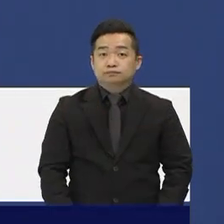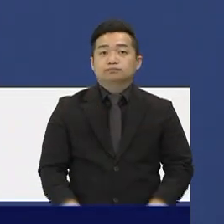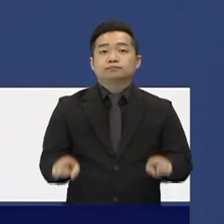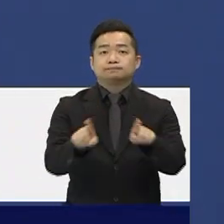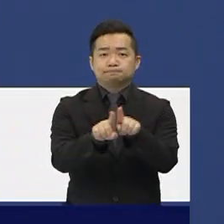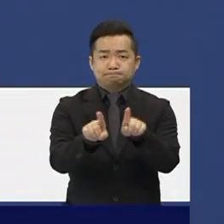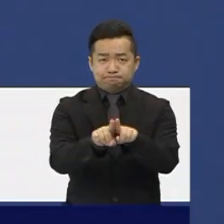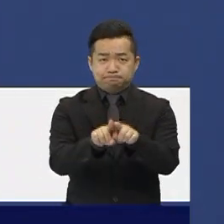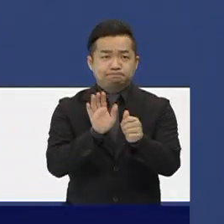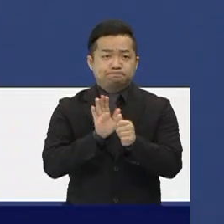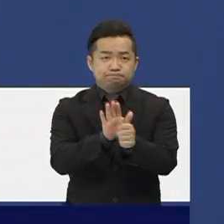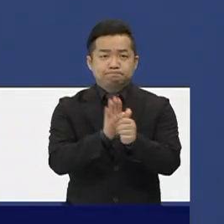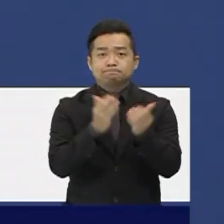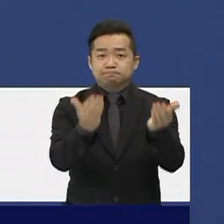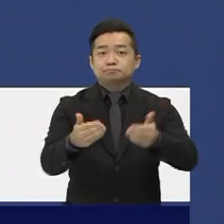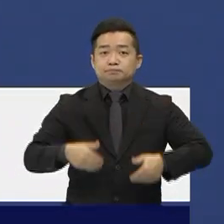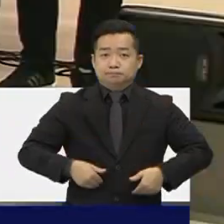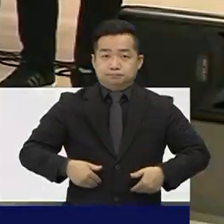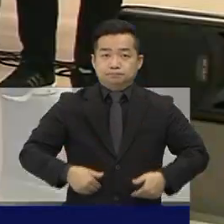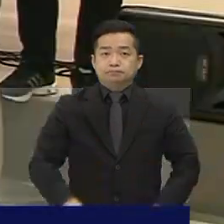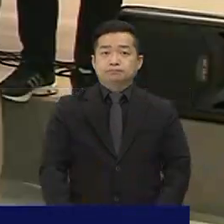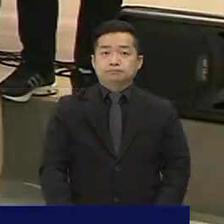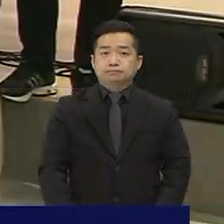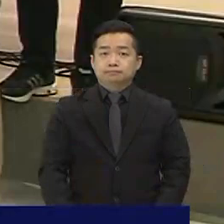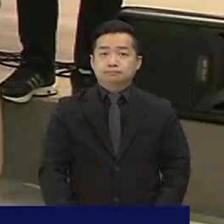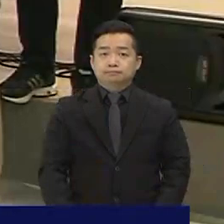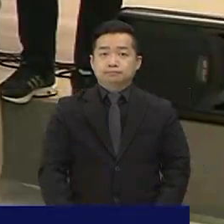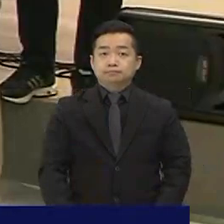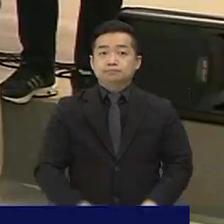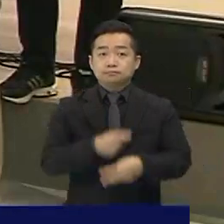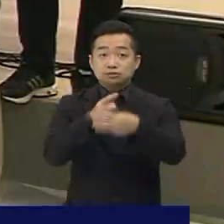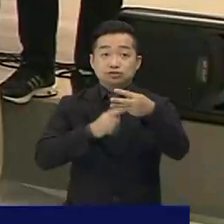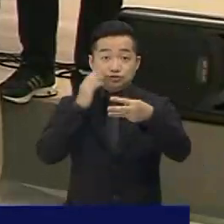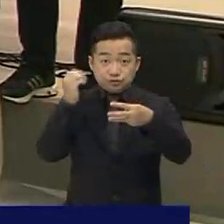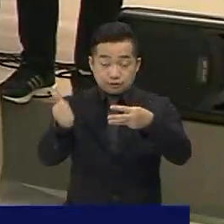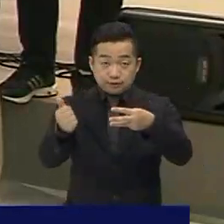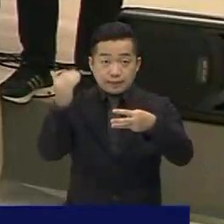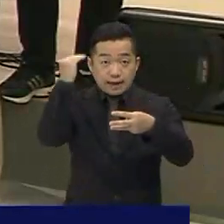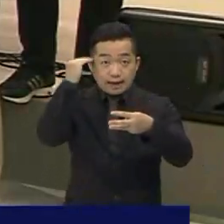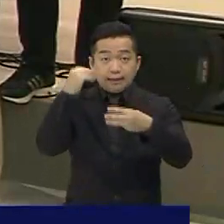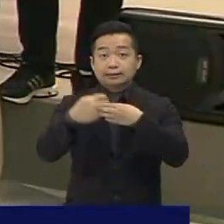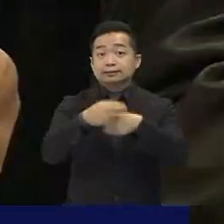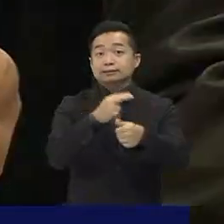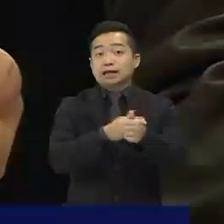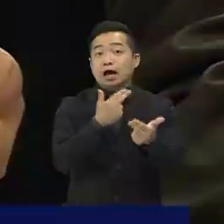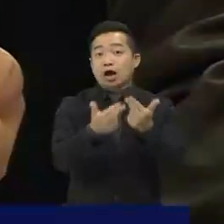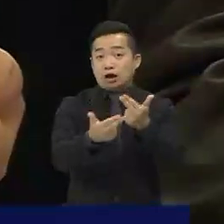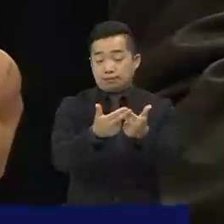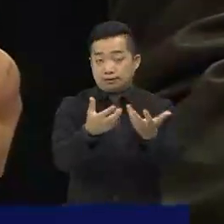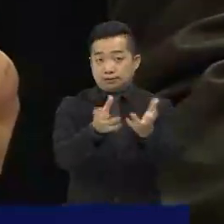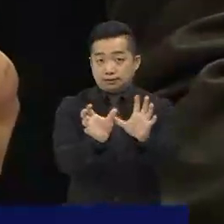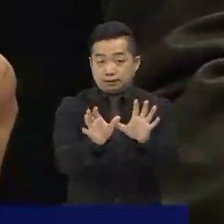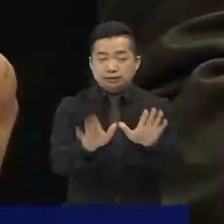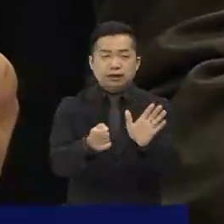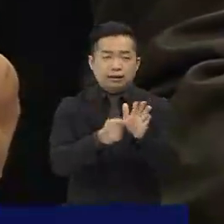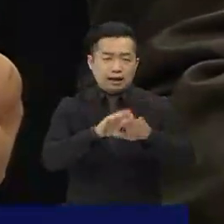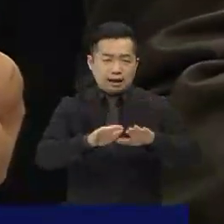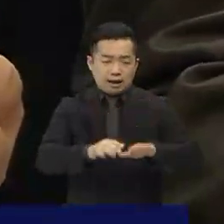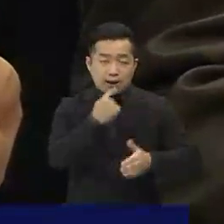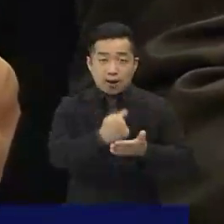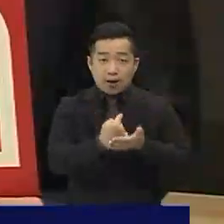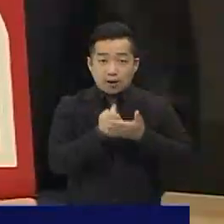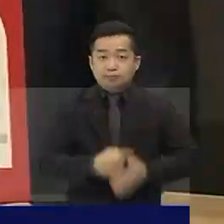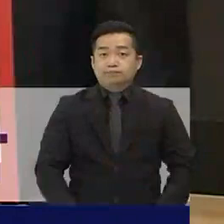아울러서 뒷받침되어야 합니다. 윤 대통령은 또 대한의사협회 등 의사단체들이 시급한 해결을